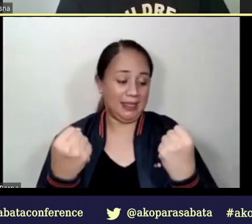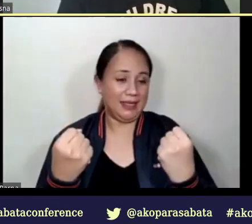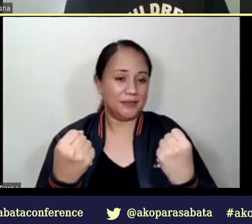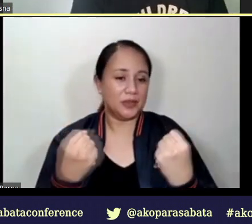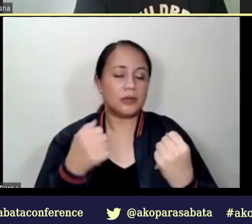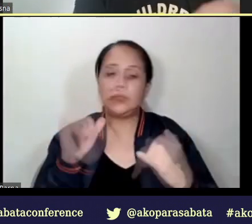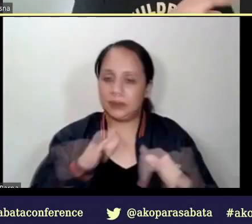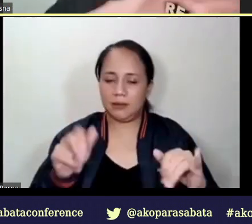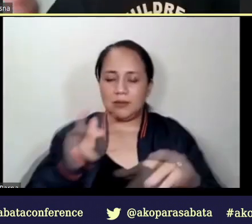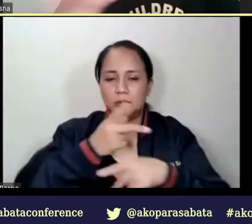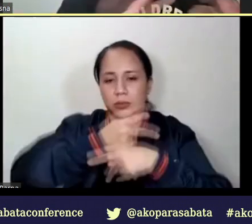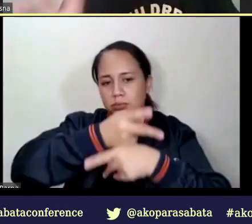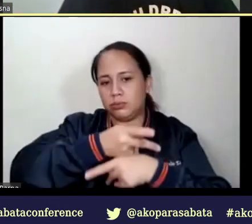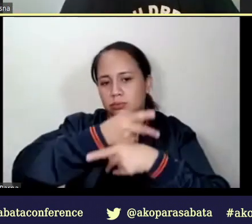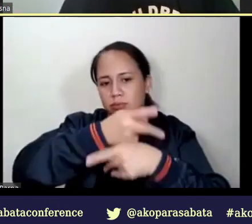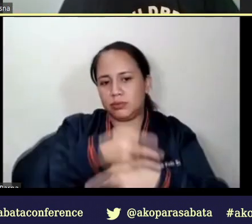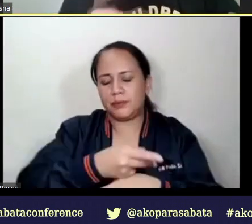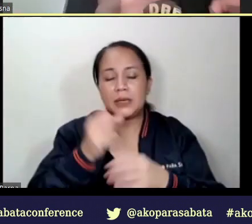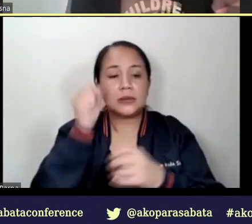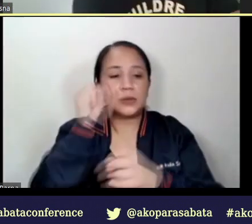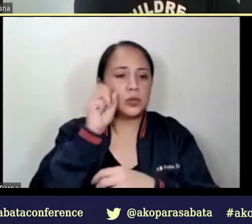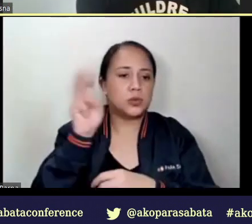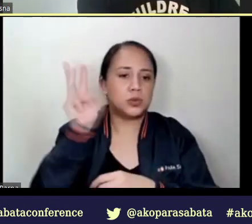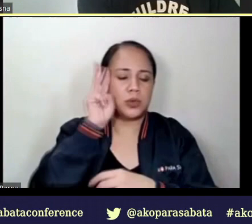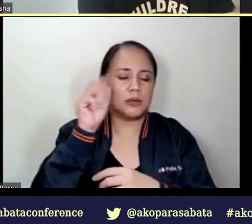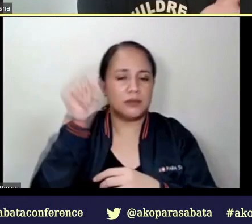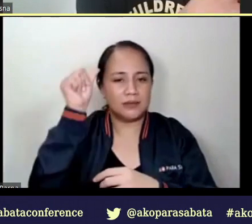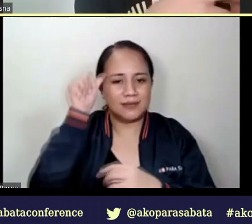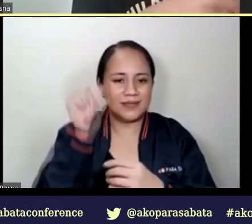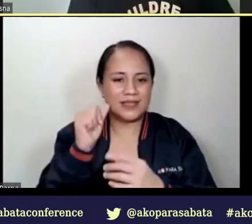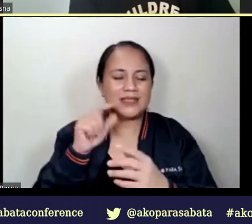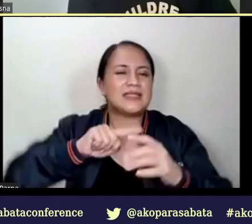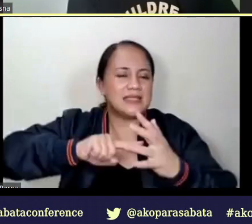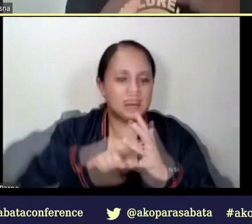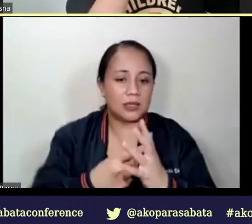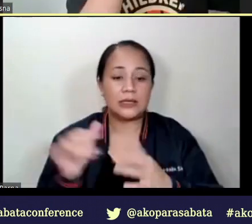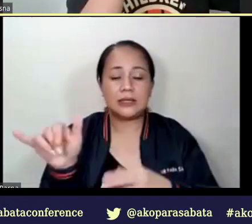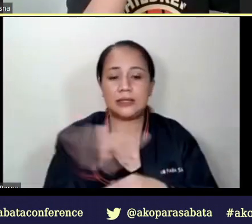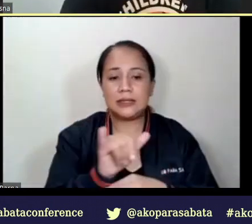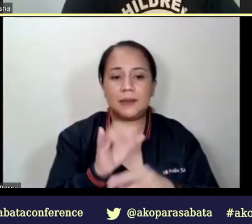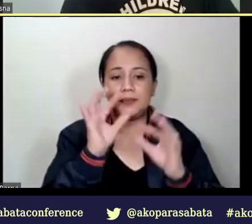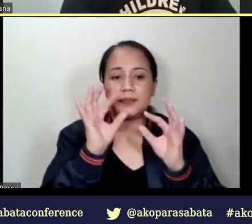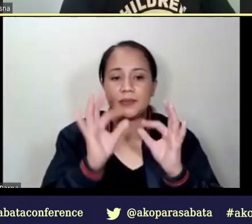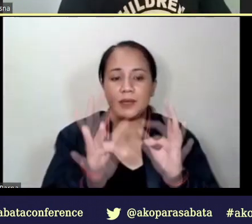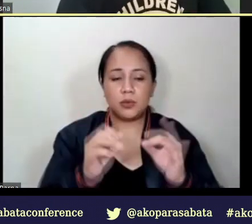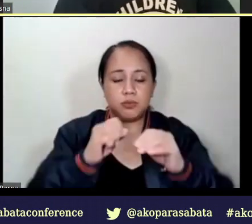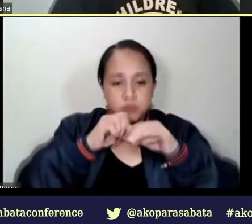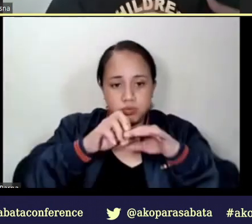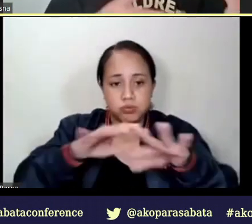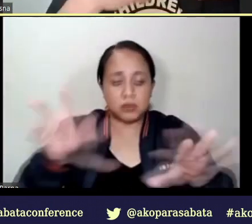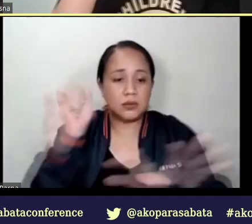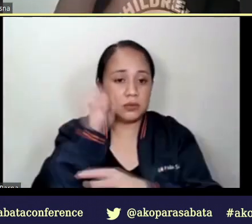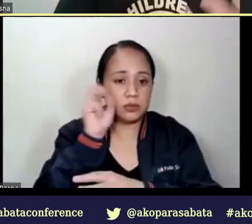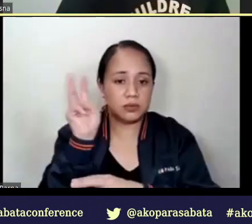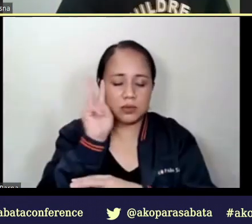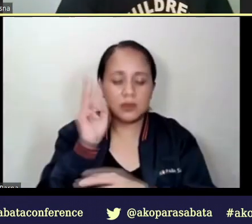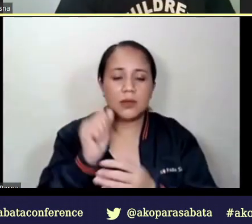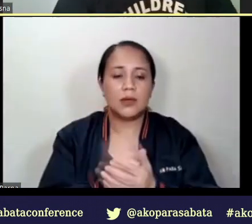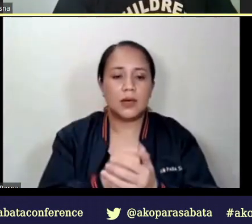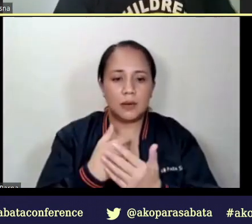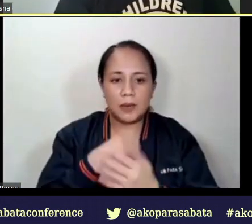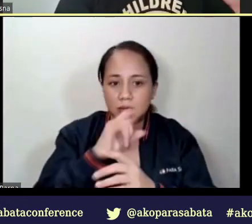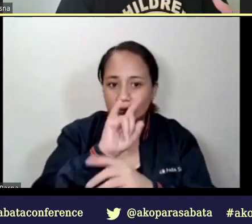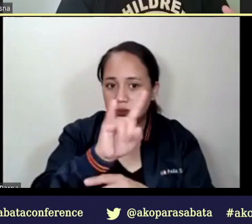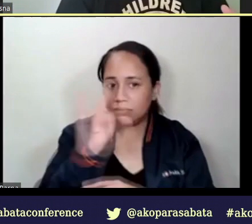din natin 'yon. So maganda mulatin talaga yung mga bata. Dapat doon talaga nag-uumpisa. And also sa pag-spread ng awareness and